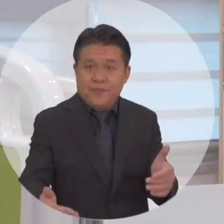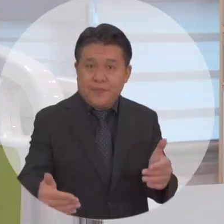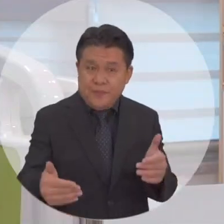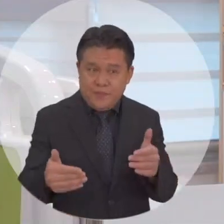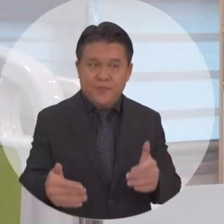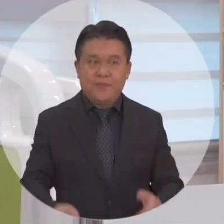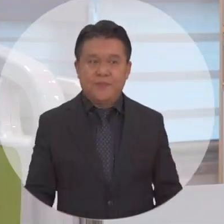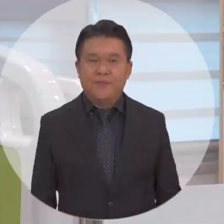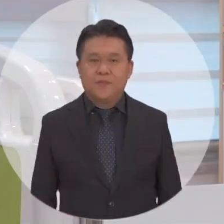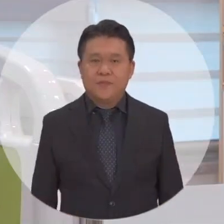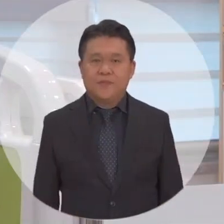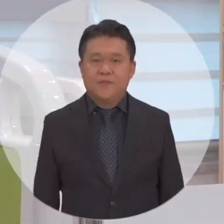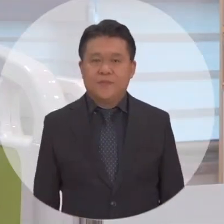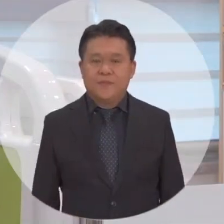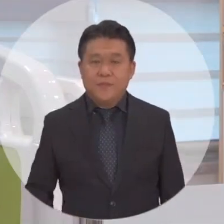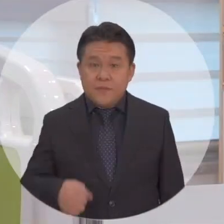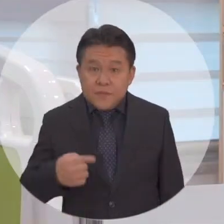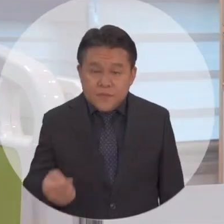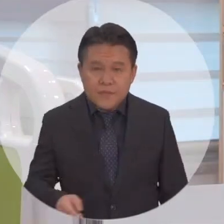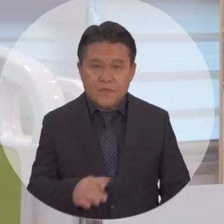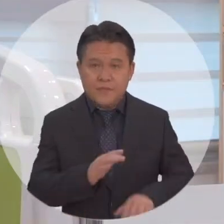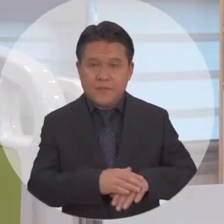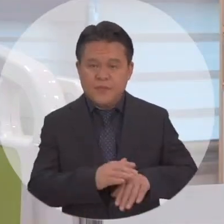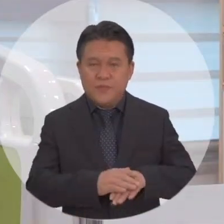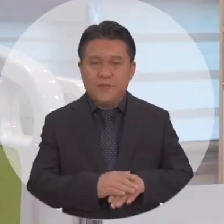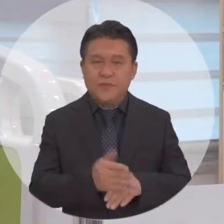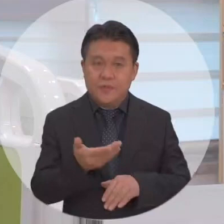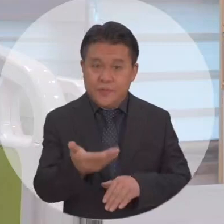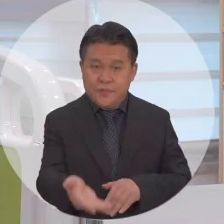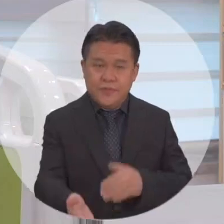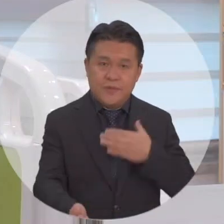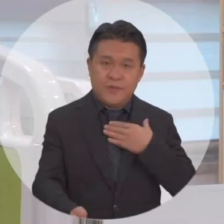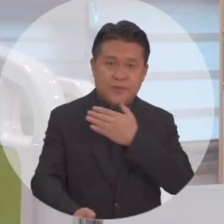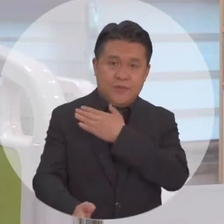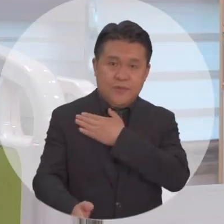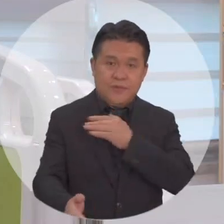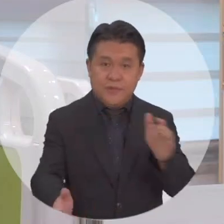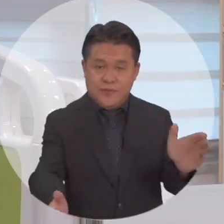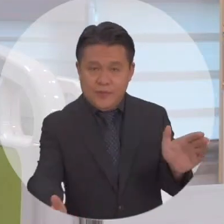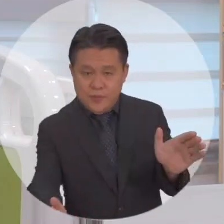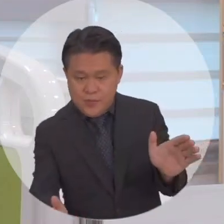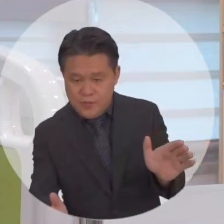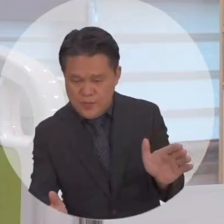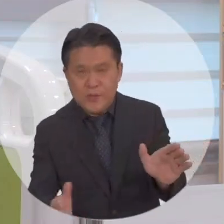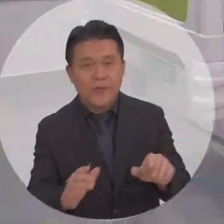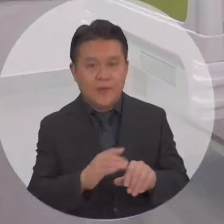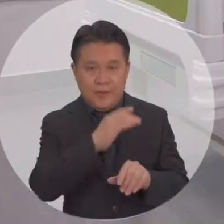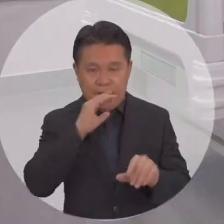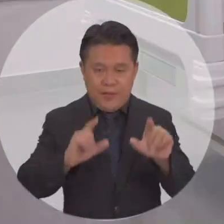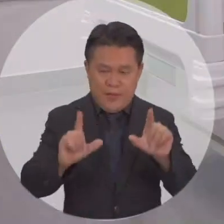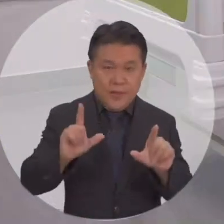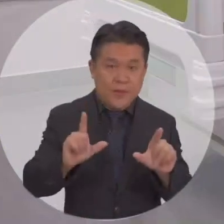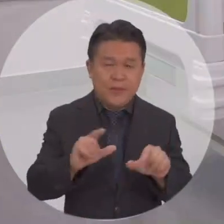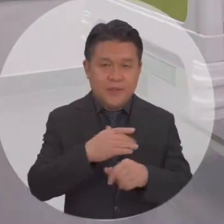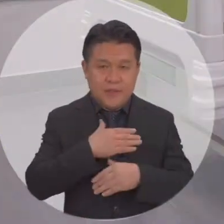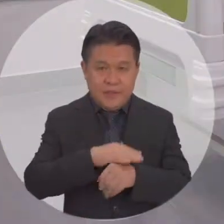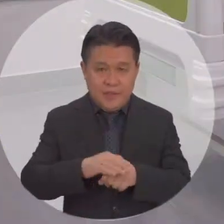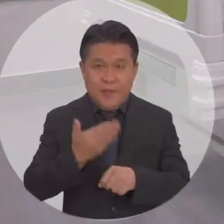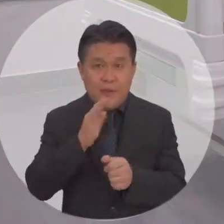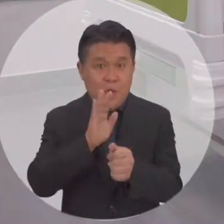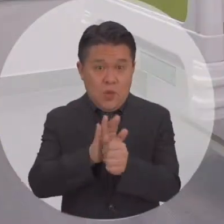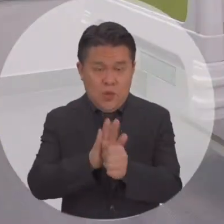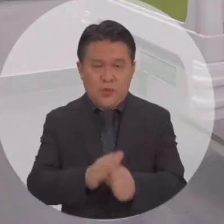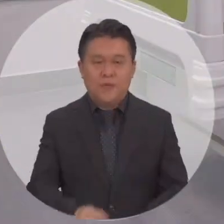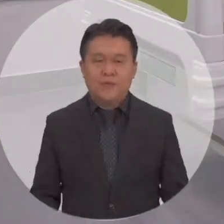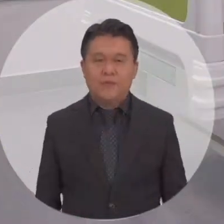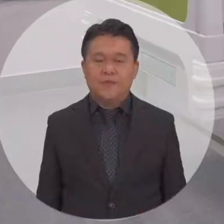일으켜 세웁니다. 요양보호사의 왼손을 대상자의 가슴 부위로 옮겨 대상자가 윗몸을 펴서